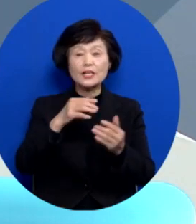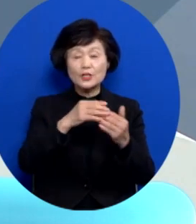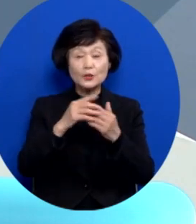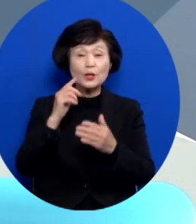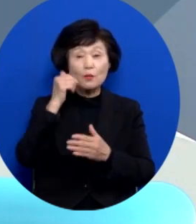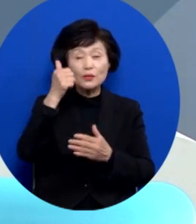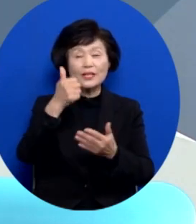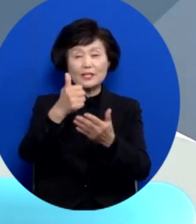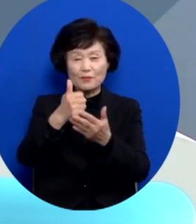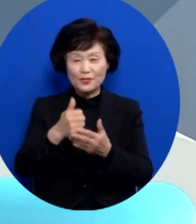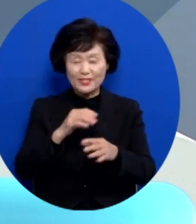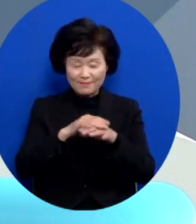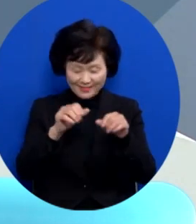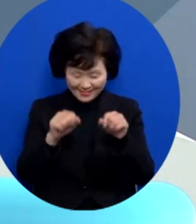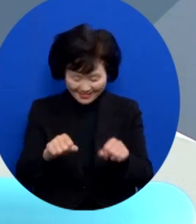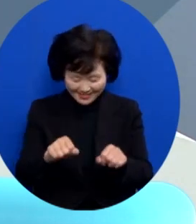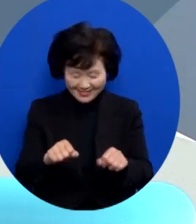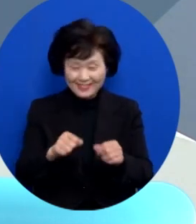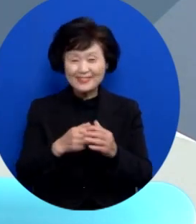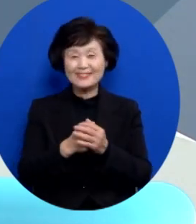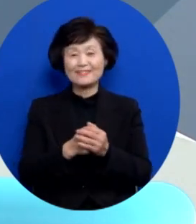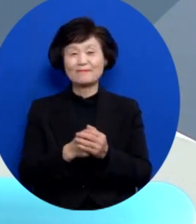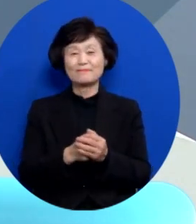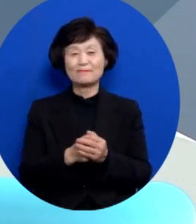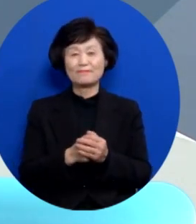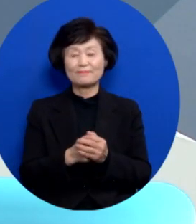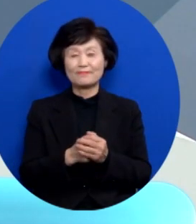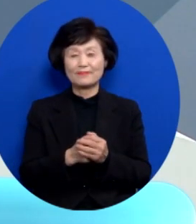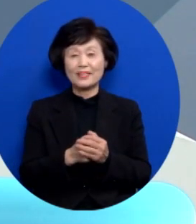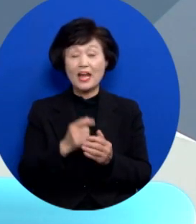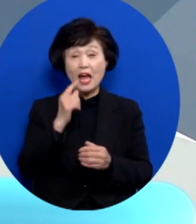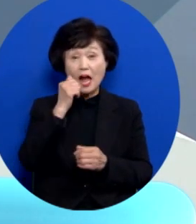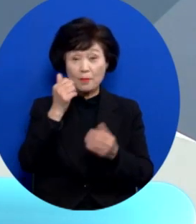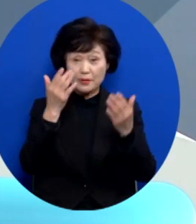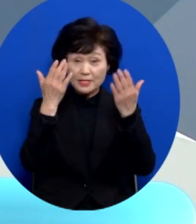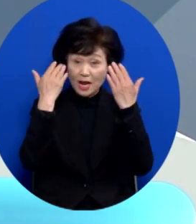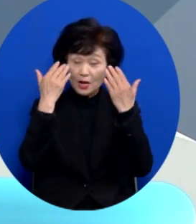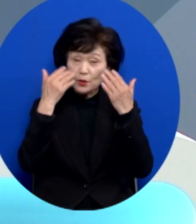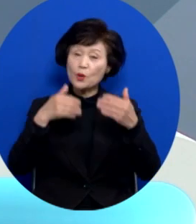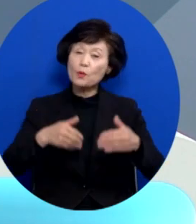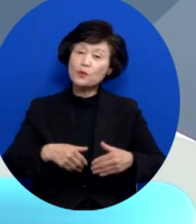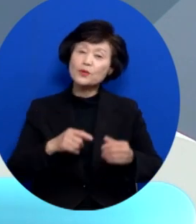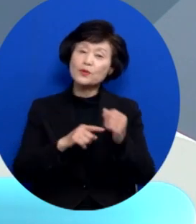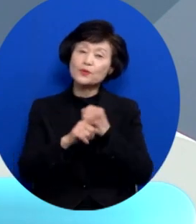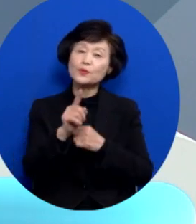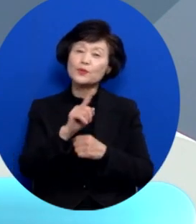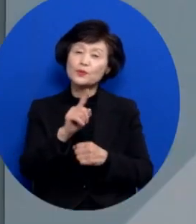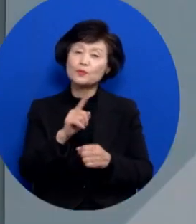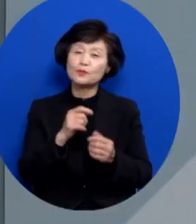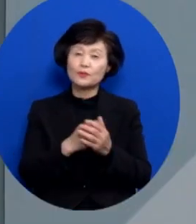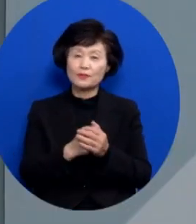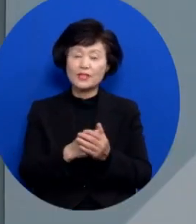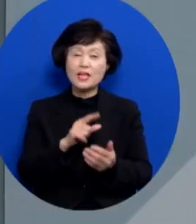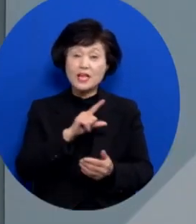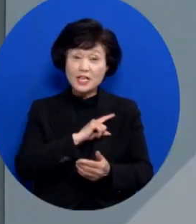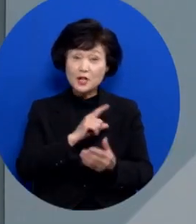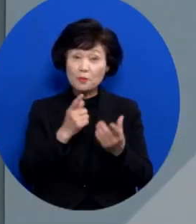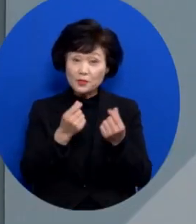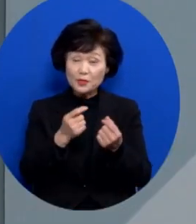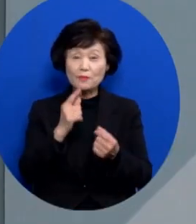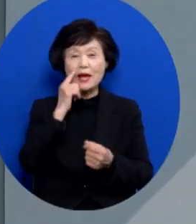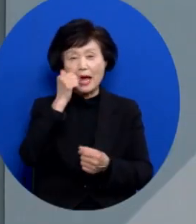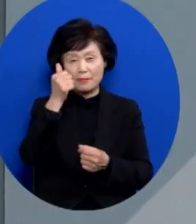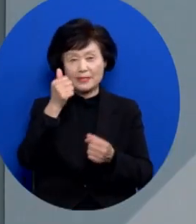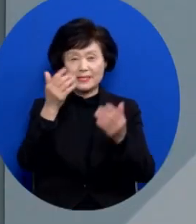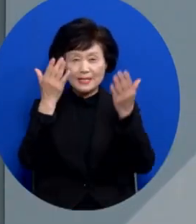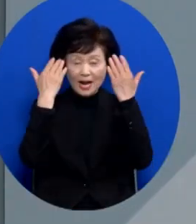목사님 안녕하세요네 안녕하세요 반갑습니다 두란노 아버지 학교가 왜 필요한지 한 말씀해 주십시오 이름처럼 아버지 학교잖아요